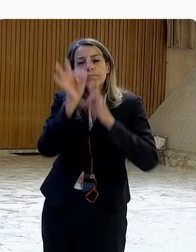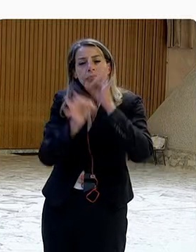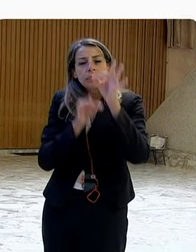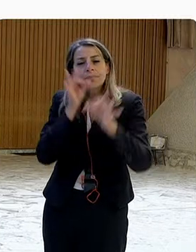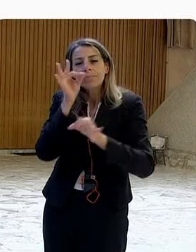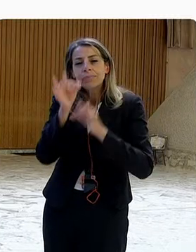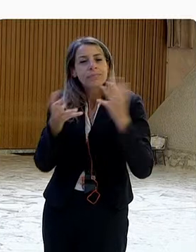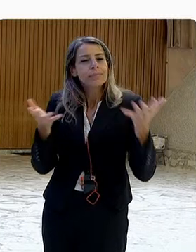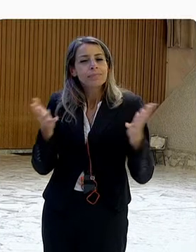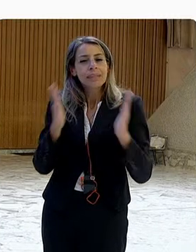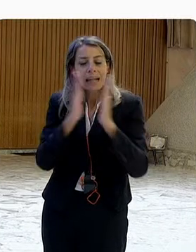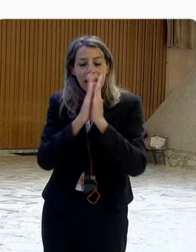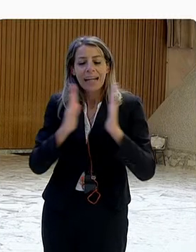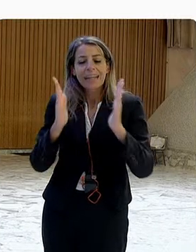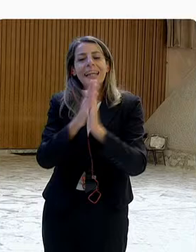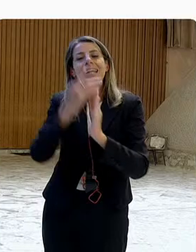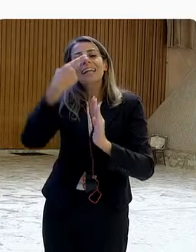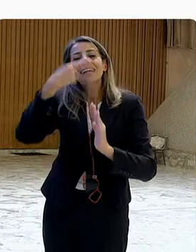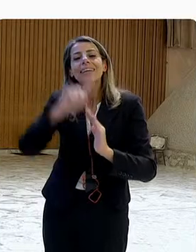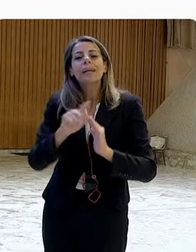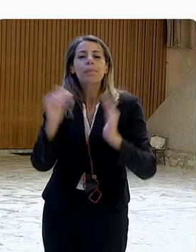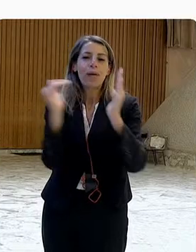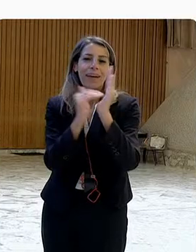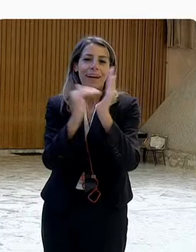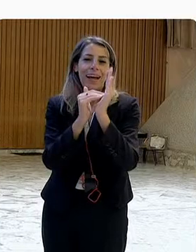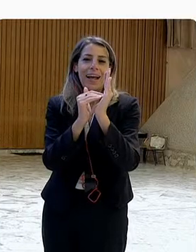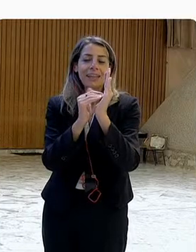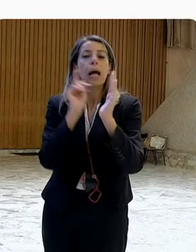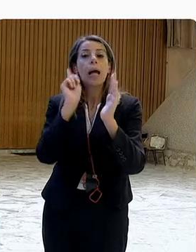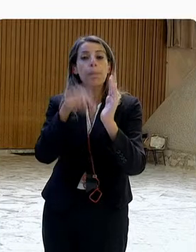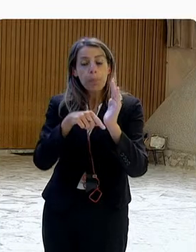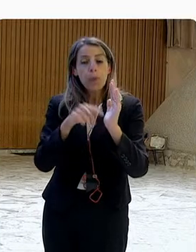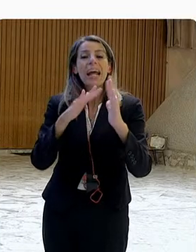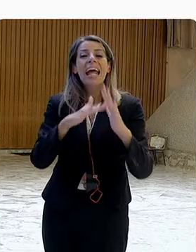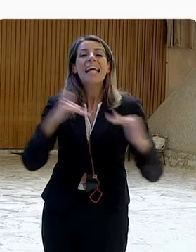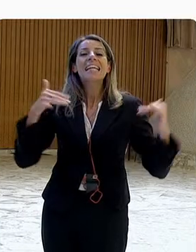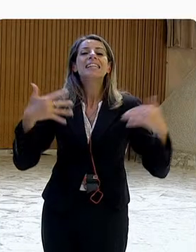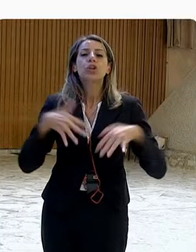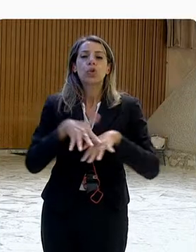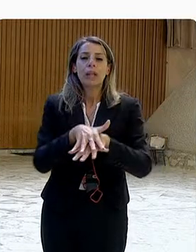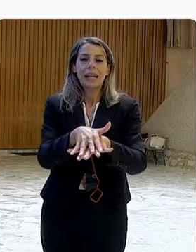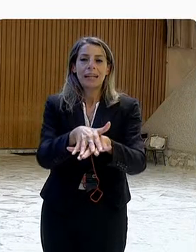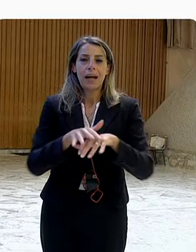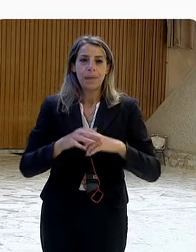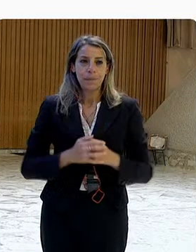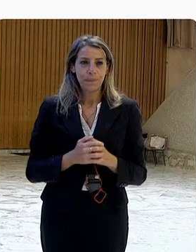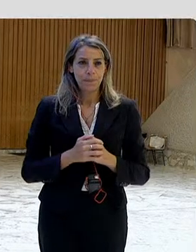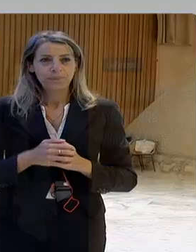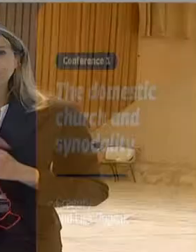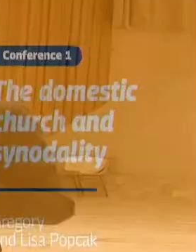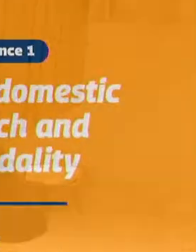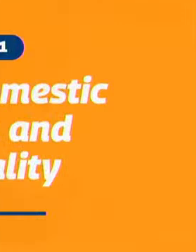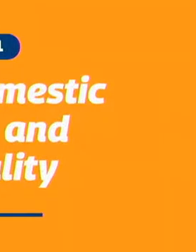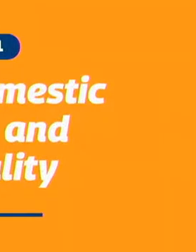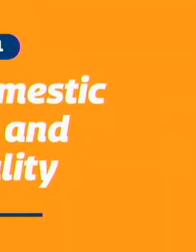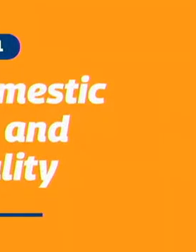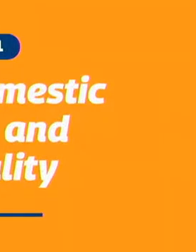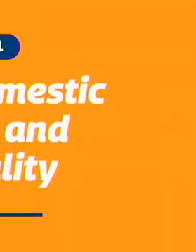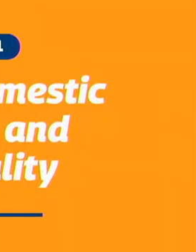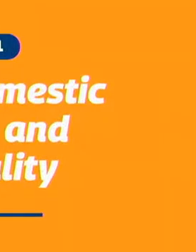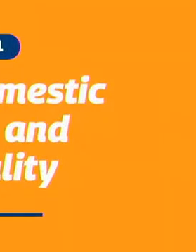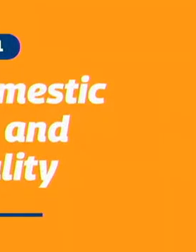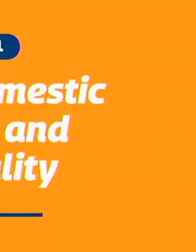parleranno di Chiesa domestica e sinodalità.